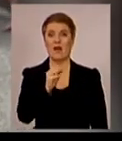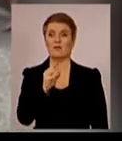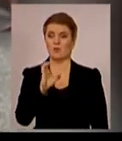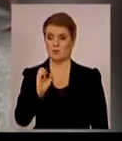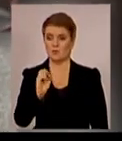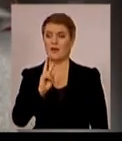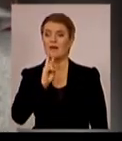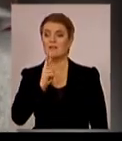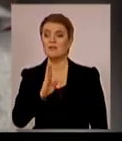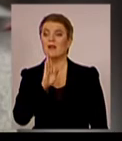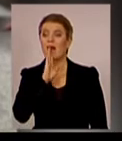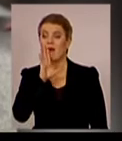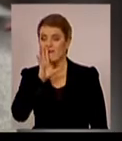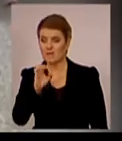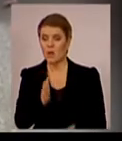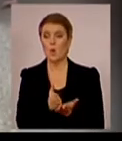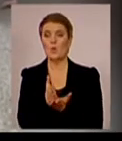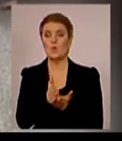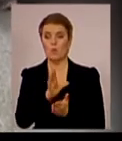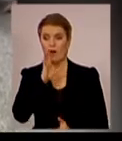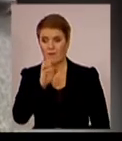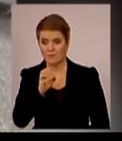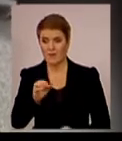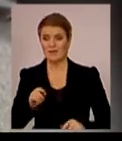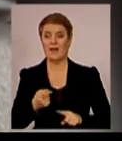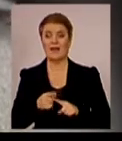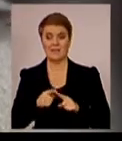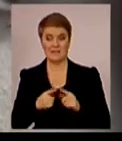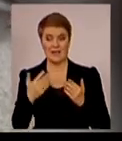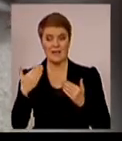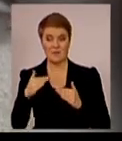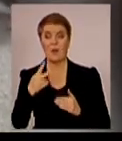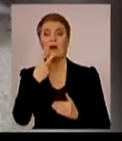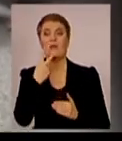Дворічна вівчарка Нітро – службовий пес. За словами поліцейських, ролик – це нагадування про